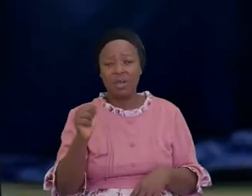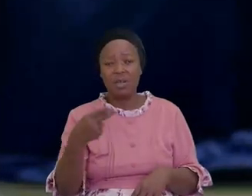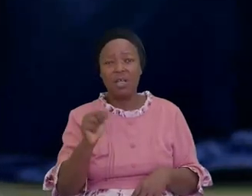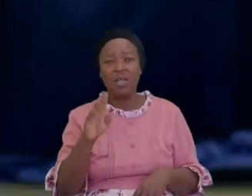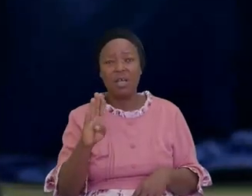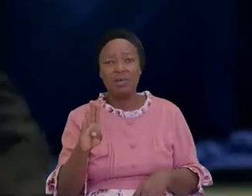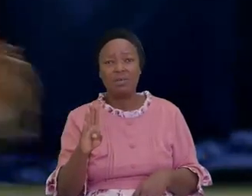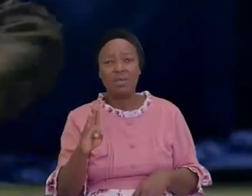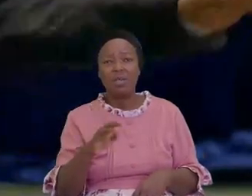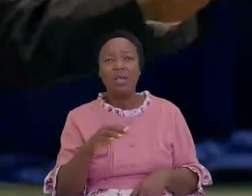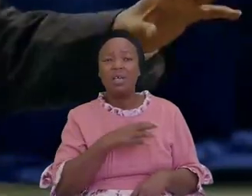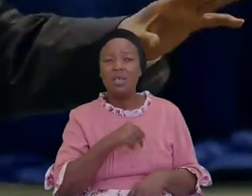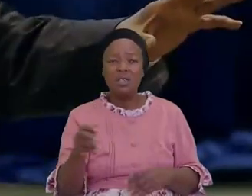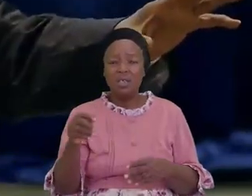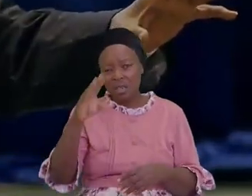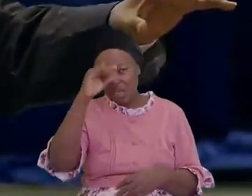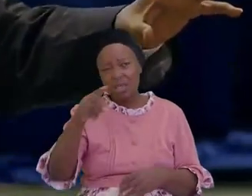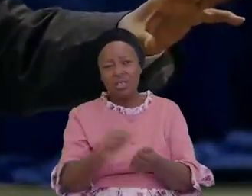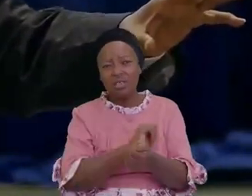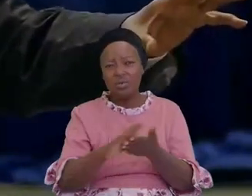Il l'a fait tomber.